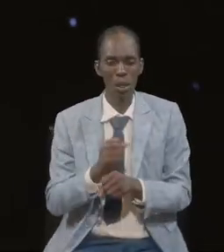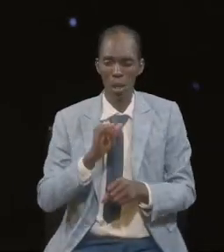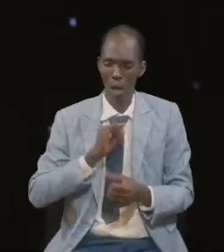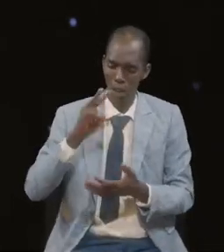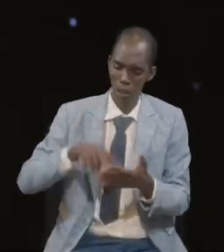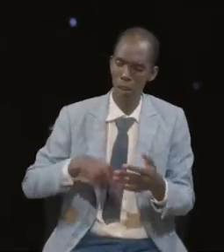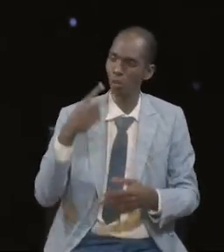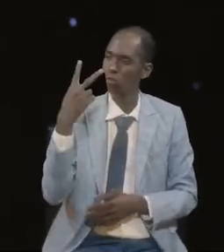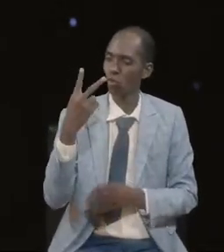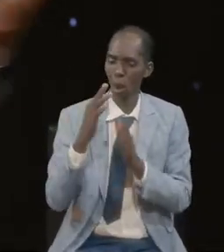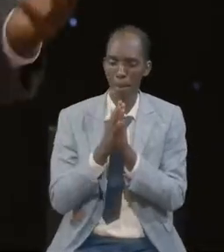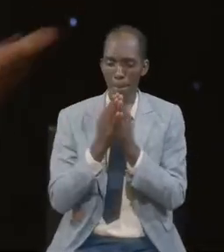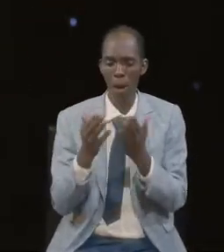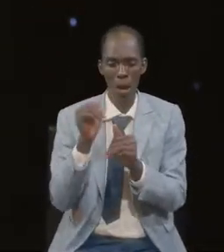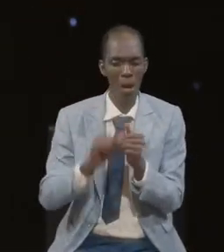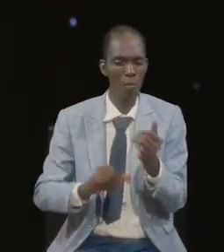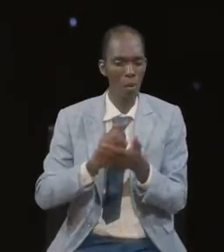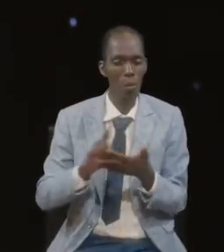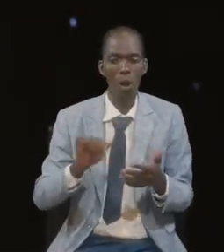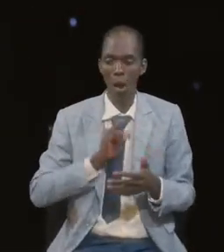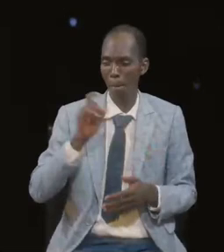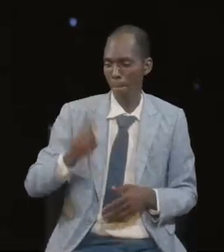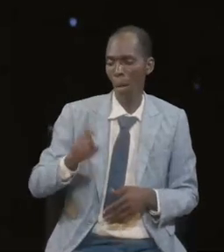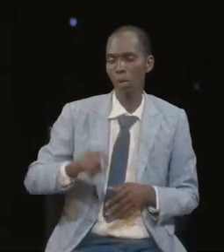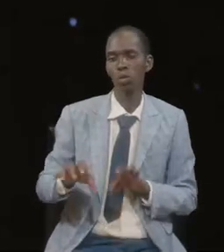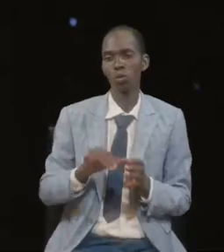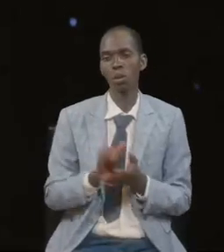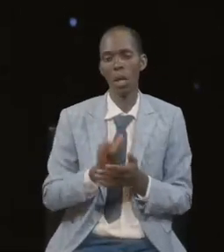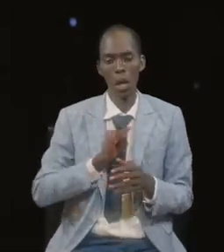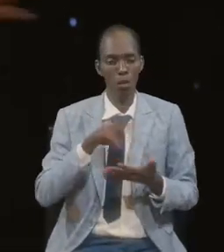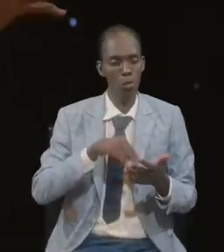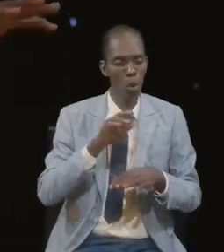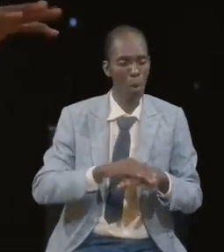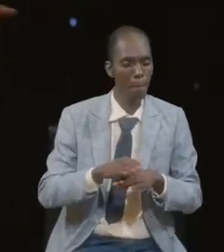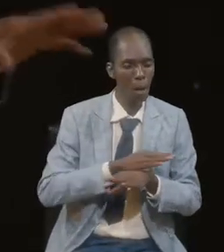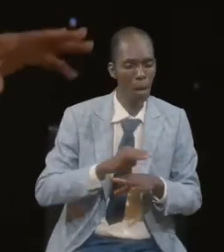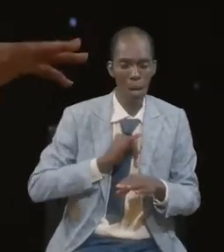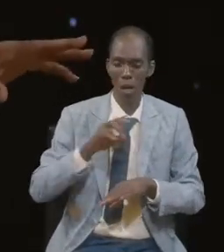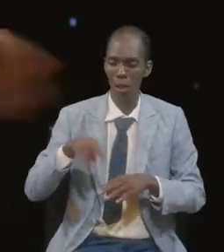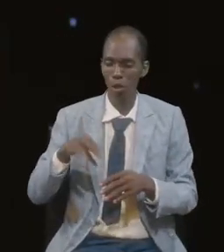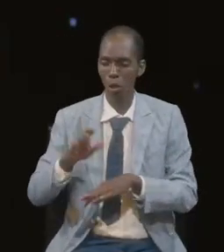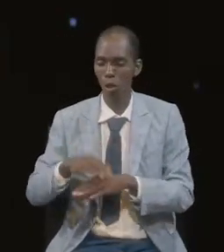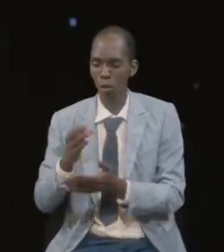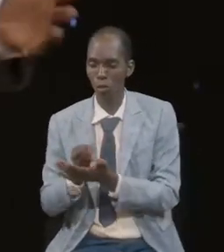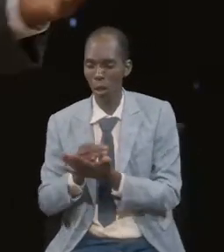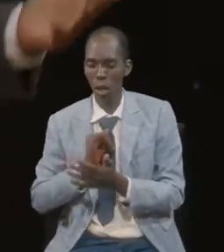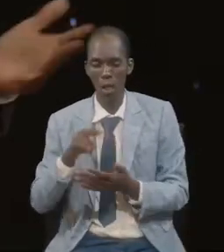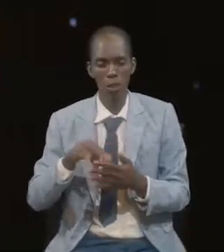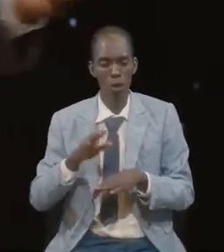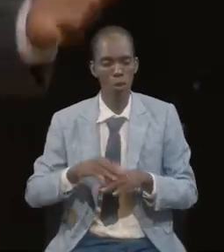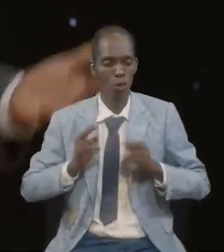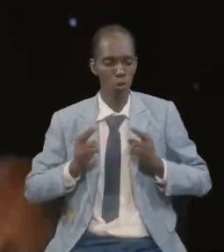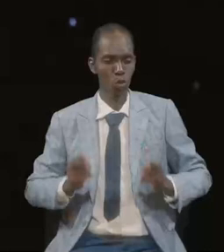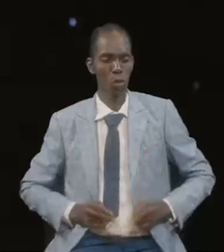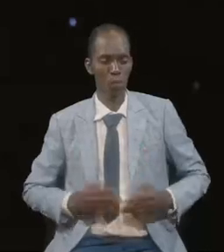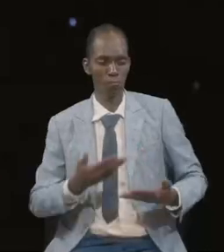l'an, et je peux lire, j'aime mon projet, je lis les livres sur le business, sur les finances, sur